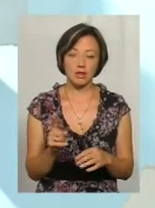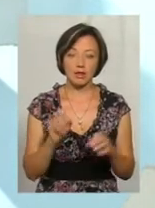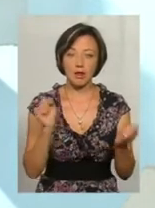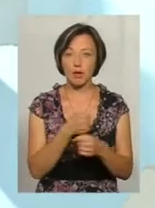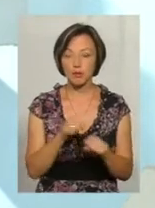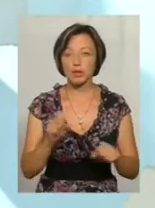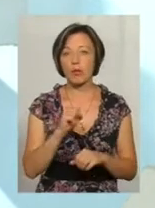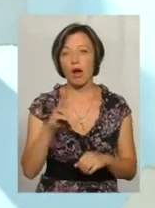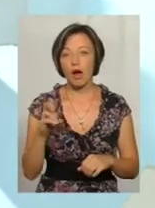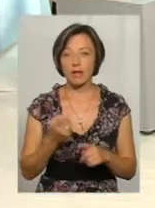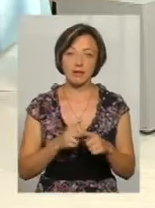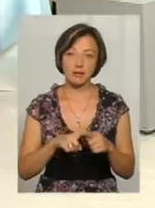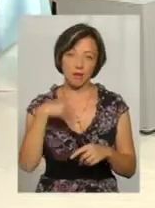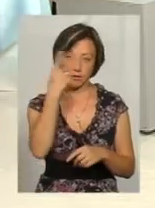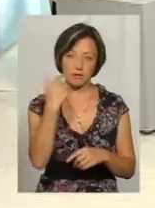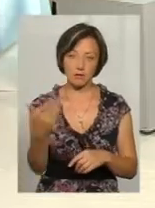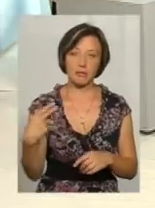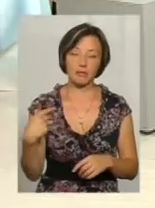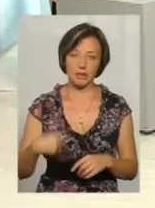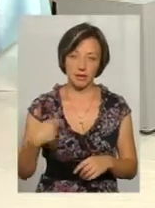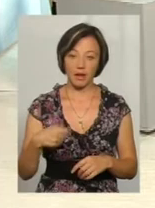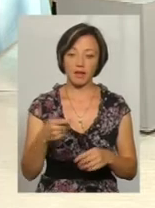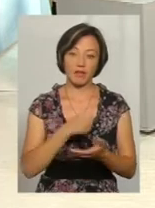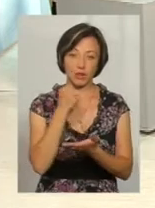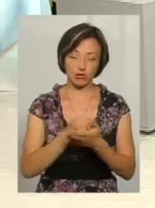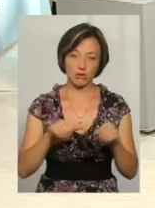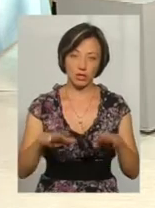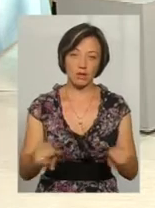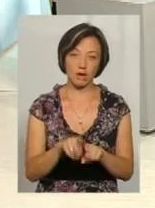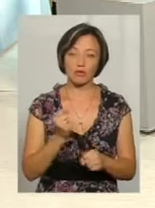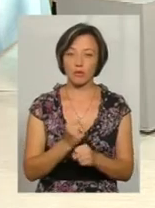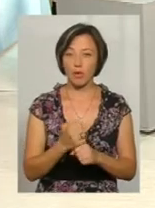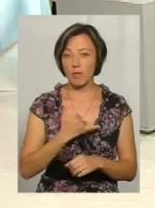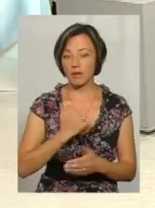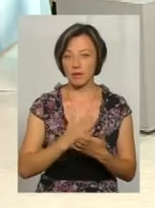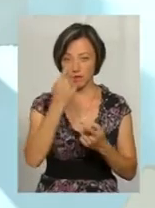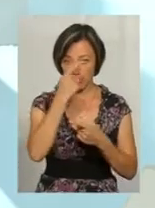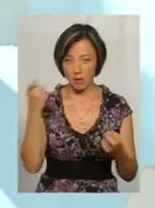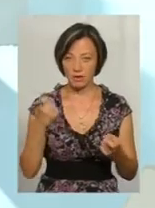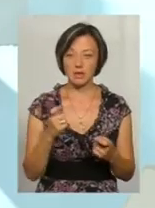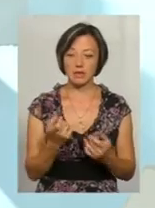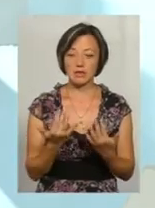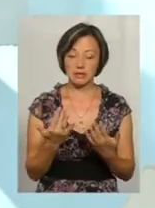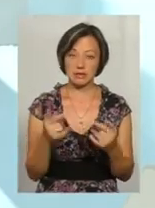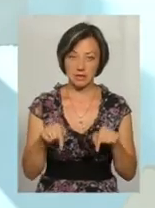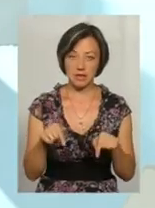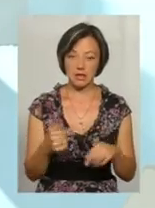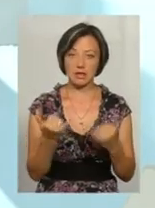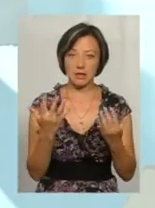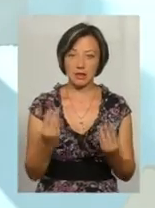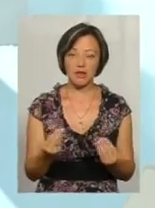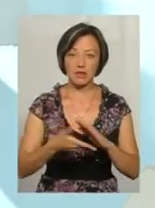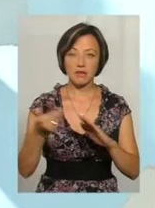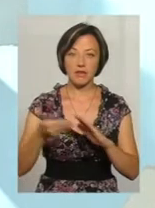але це лице президента, він прийняв таке рішення. І, до речі, в мене є така інформація, що буквально на днях пана Куйнічука